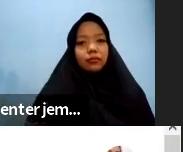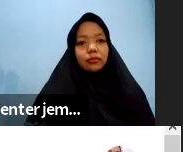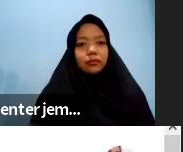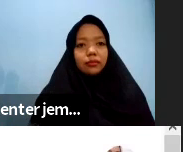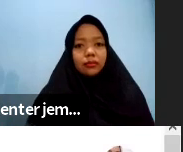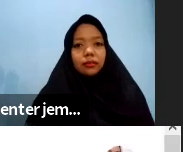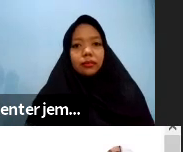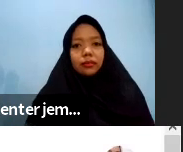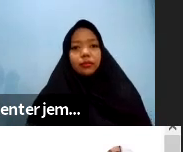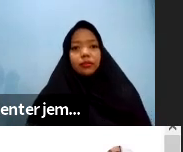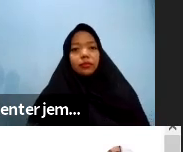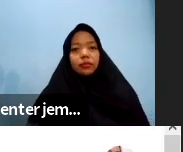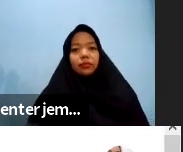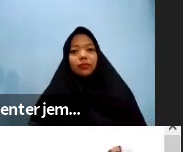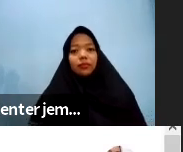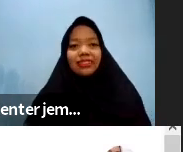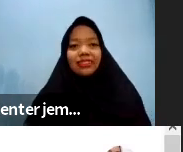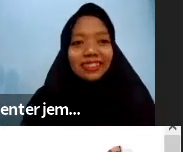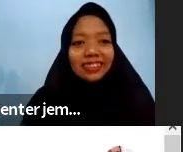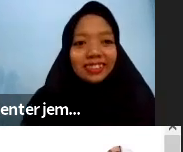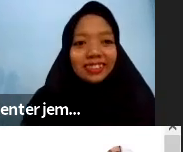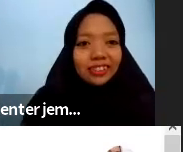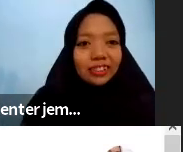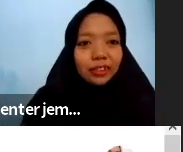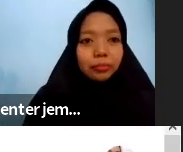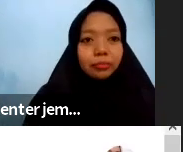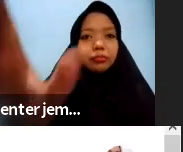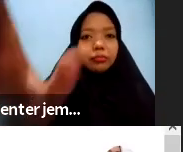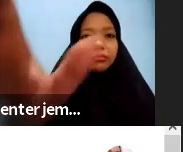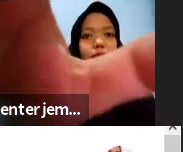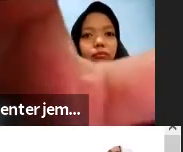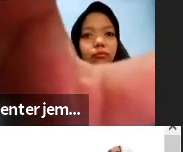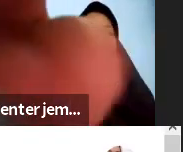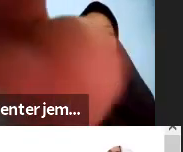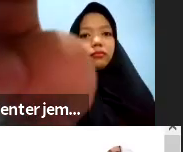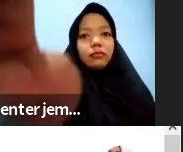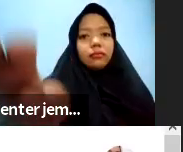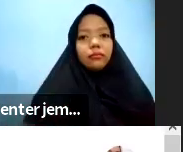Hai Oh ya maaf saya harusnya tidak pakai fisik